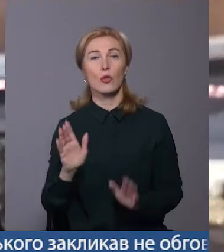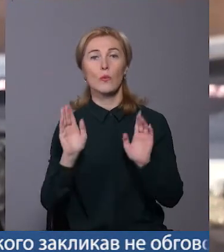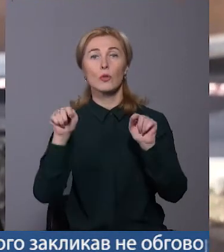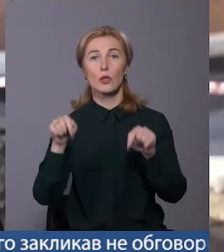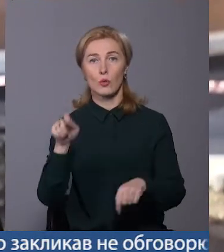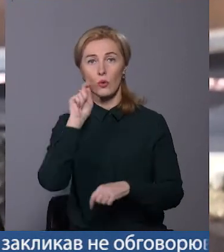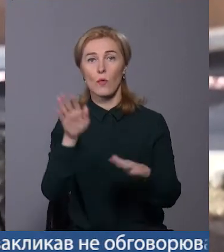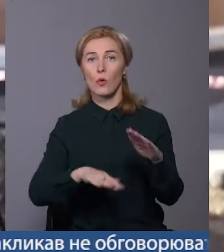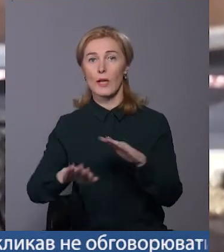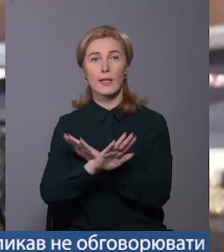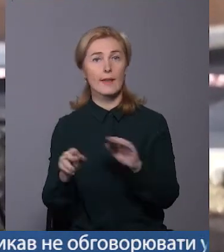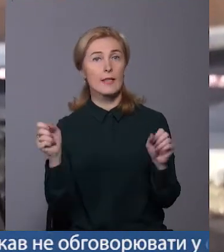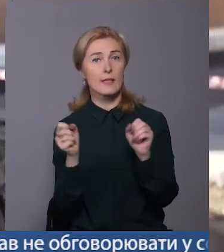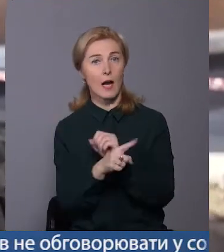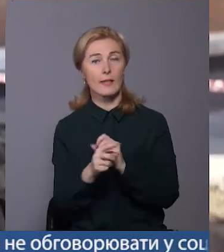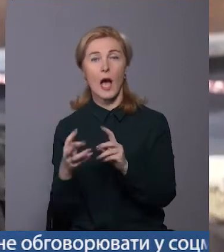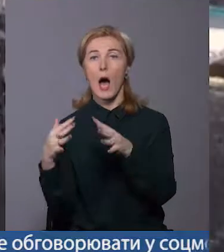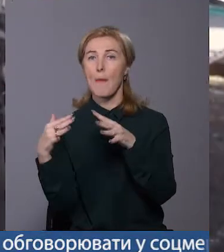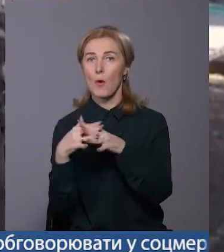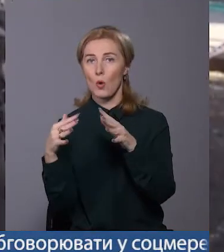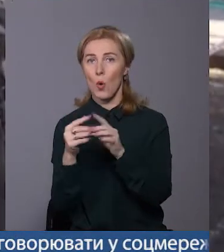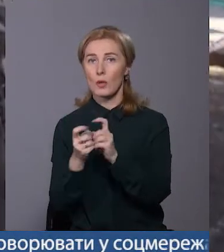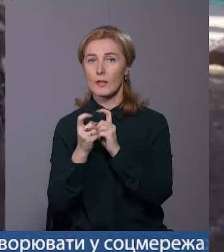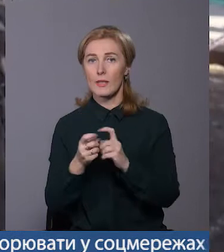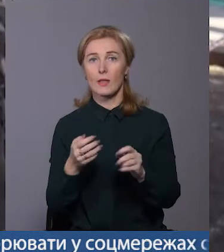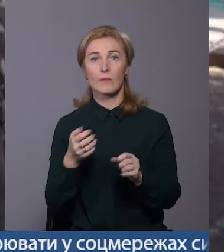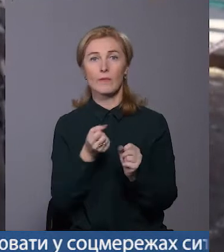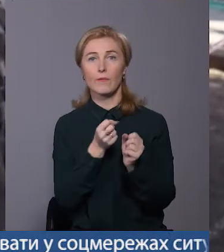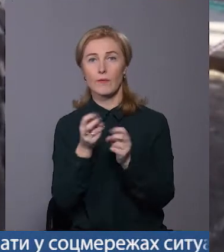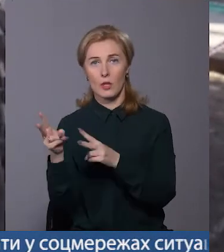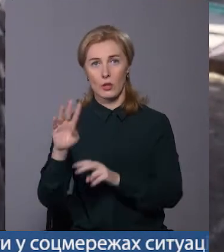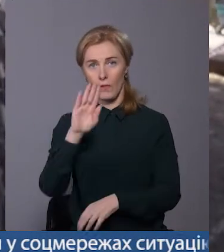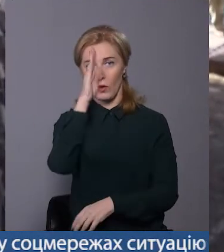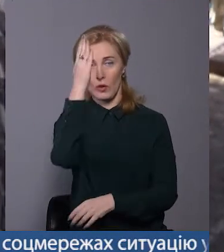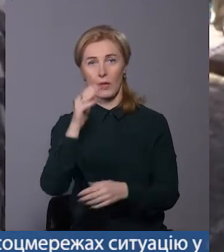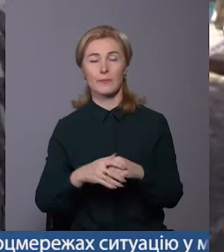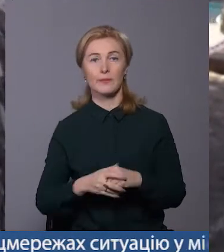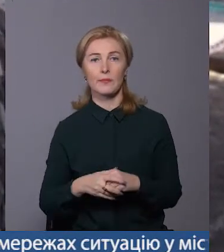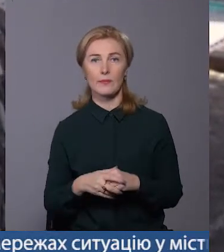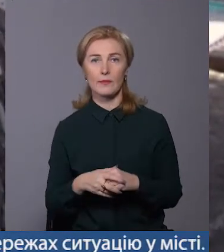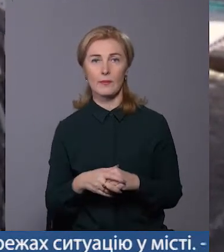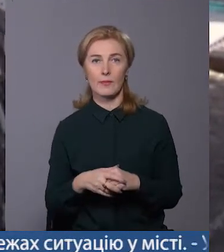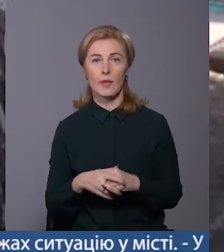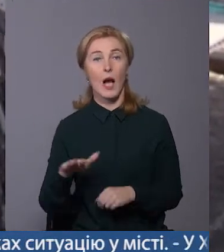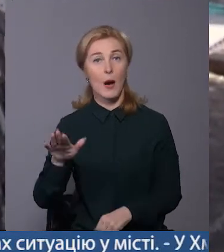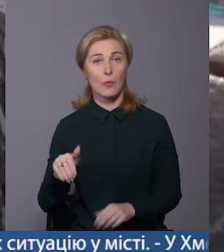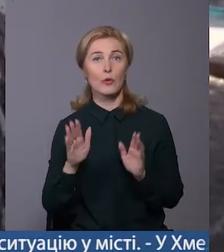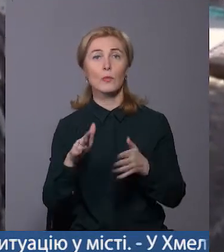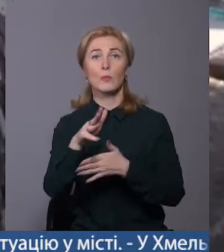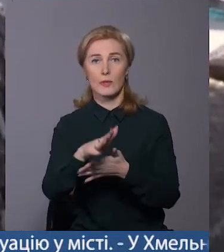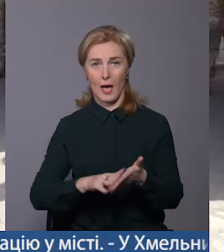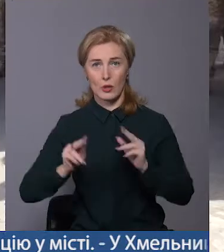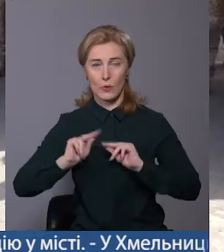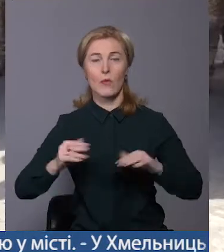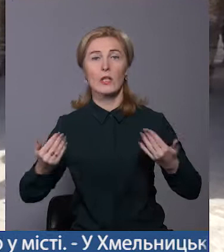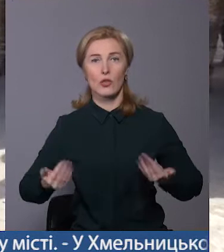Україні, не тікати, а боротися, битися. Відіб'ємо ворогів, як то кажуть, наваляємо їм, а потім будемо далі працювати і